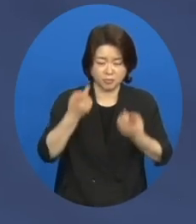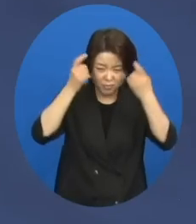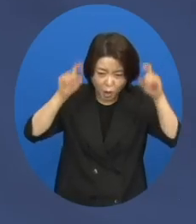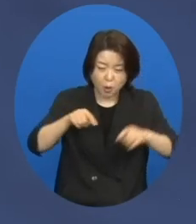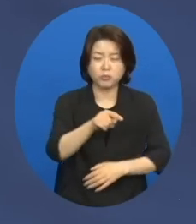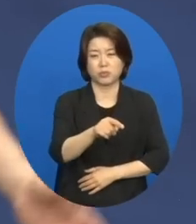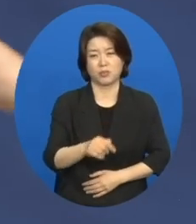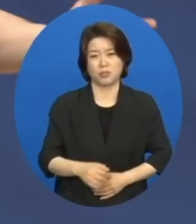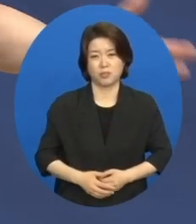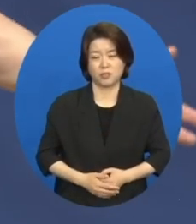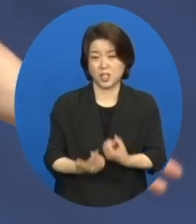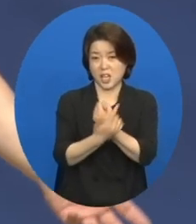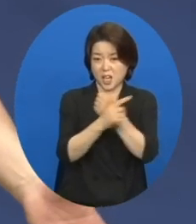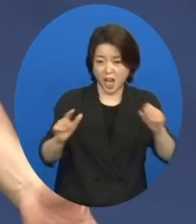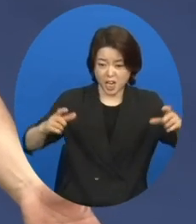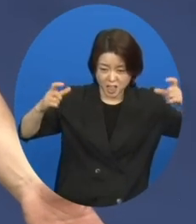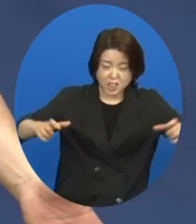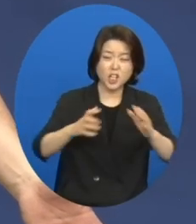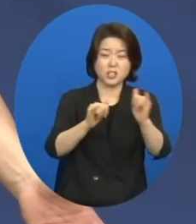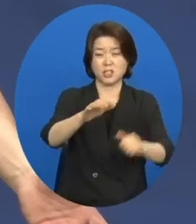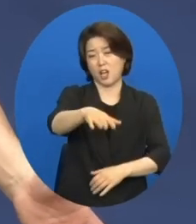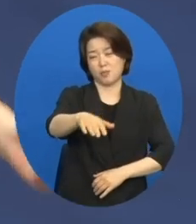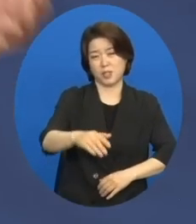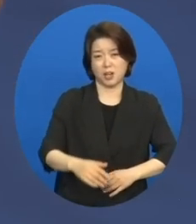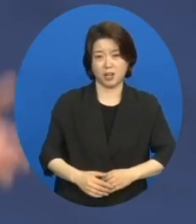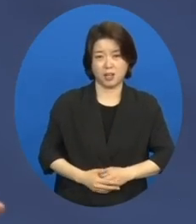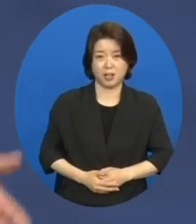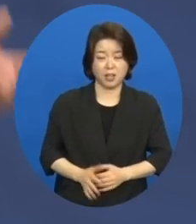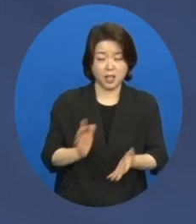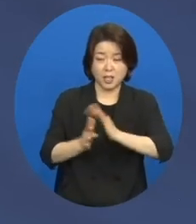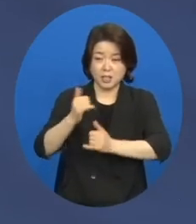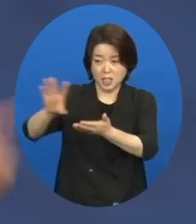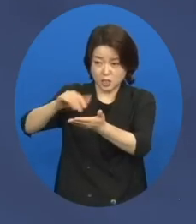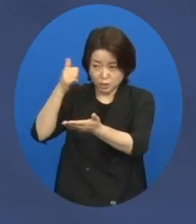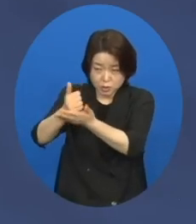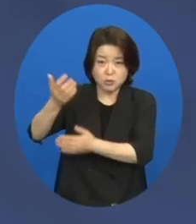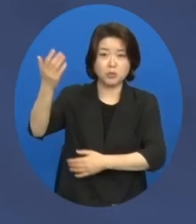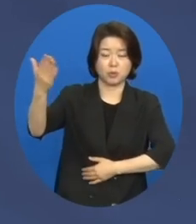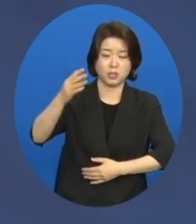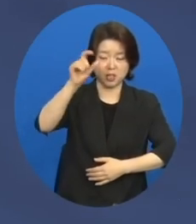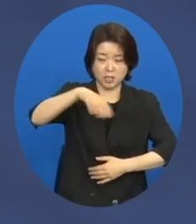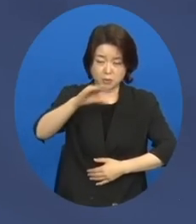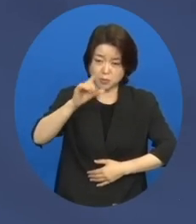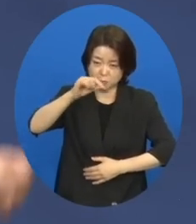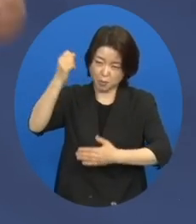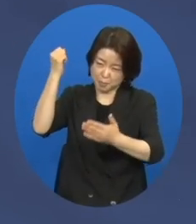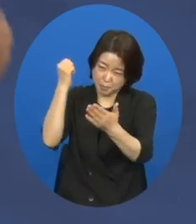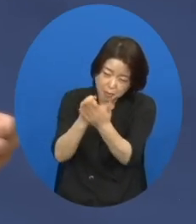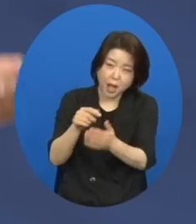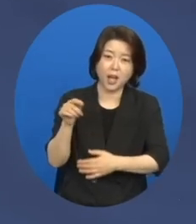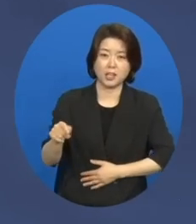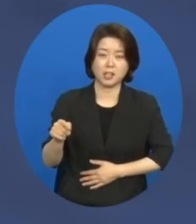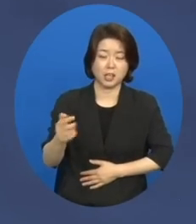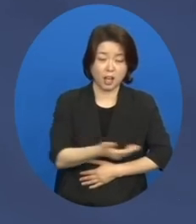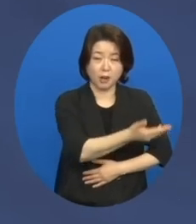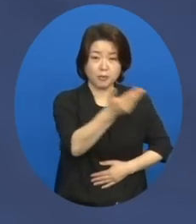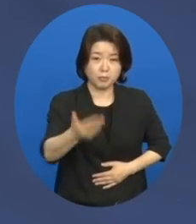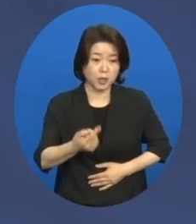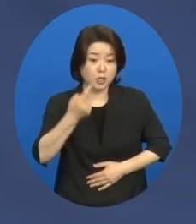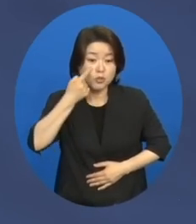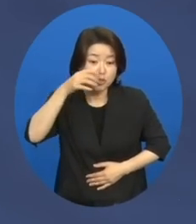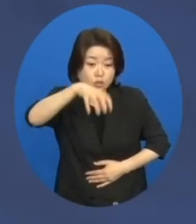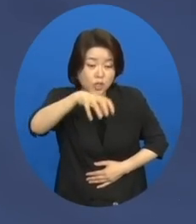어리석도다 갈라디아 사람들아, 예수 그리스도께서 십자가에 못 박히신 것이 너희